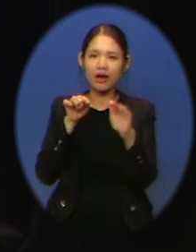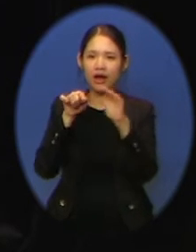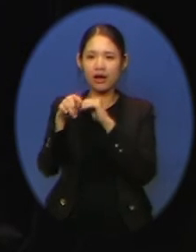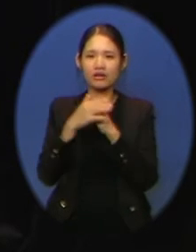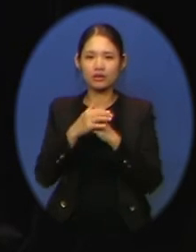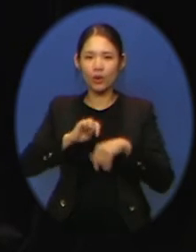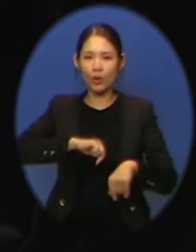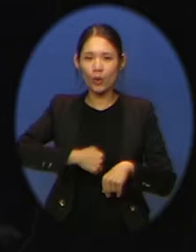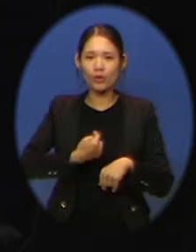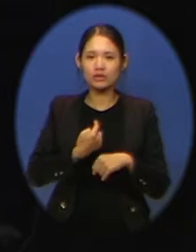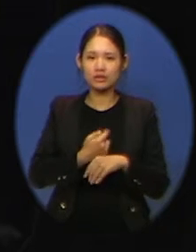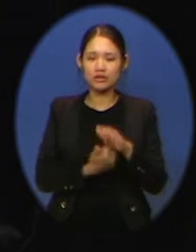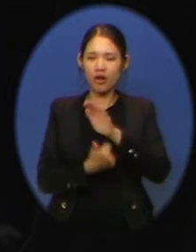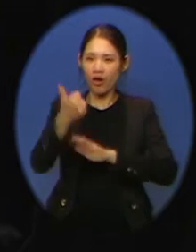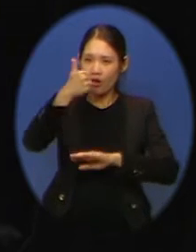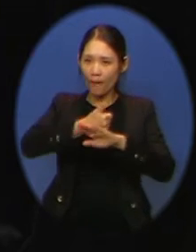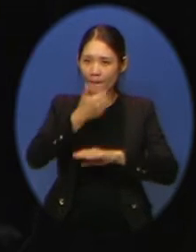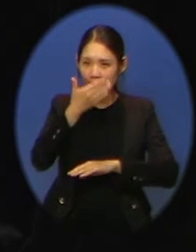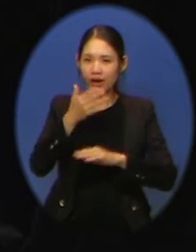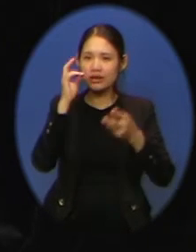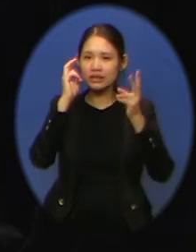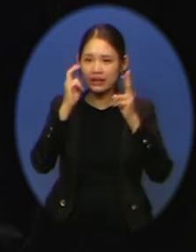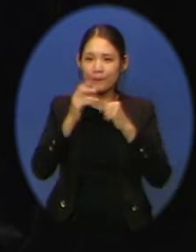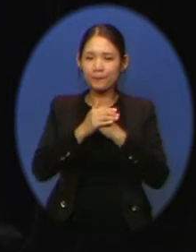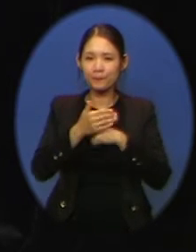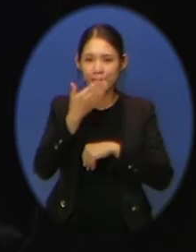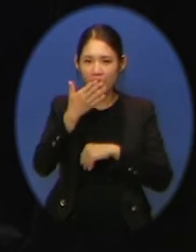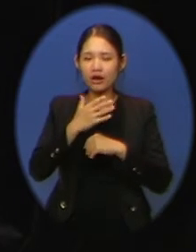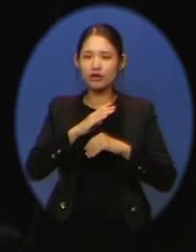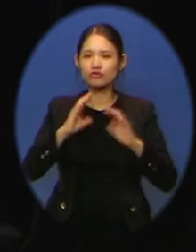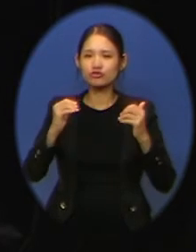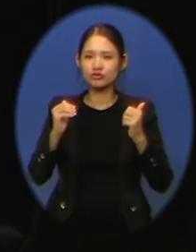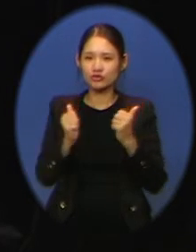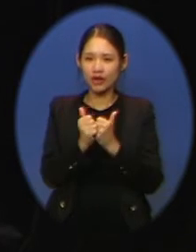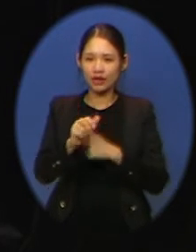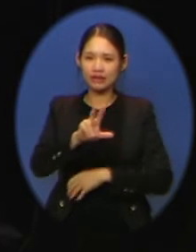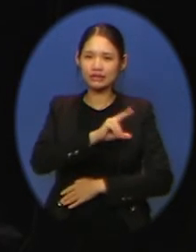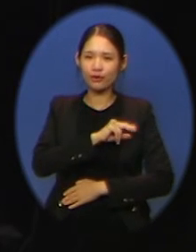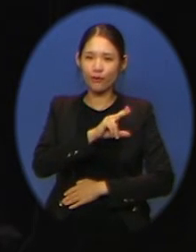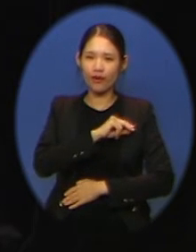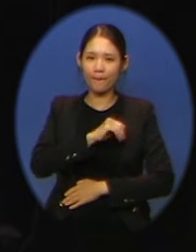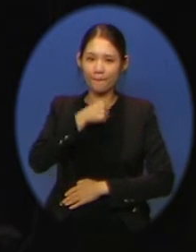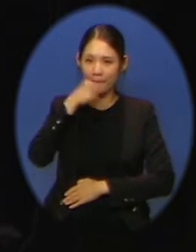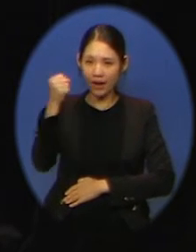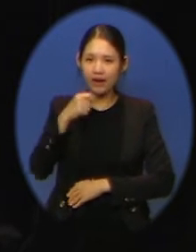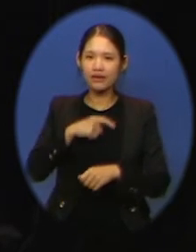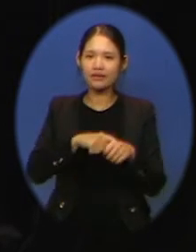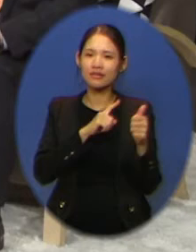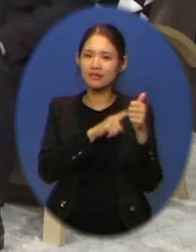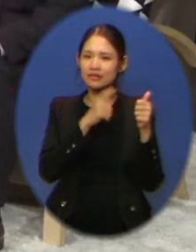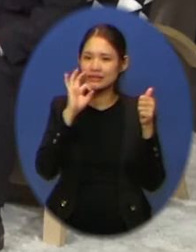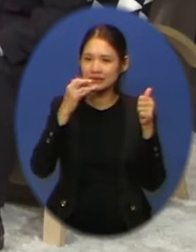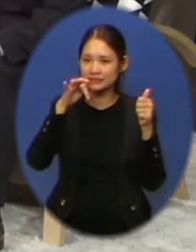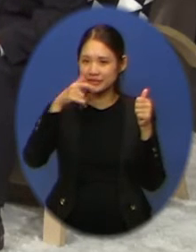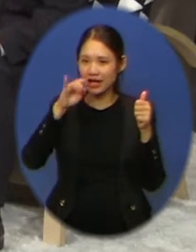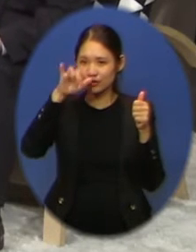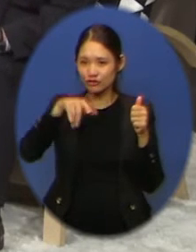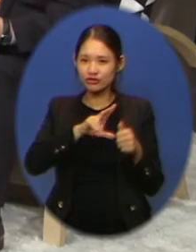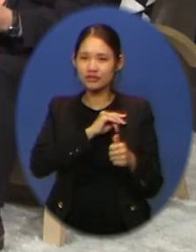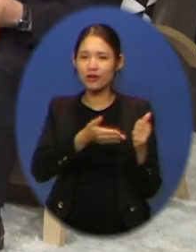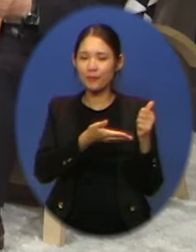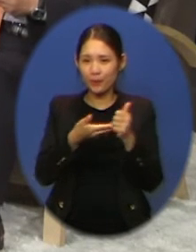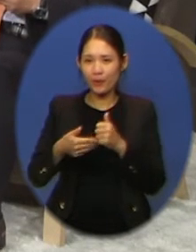또 기업도 하시고 국회의원도 하시고 바로 그분입니다. 김창준 의원님 모셨습니다. 안녕하세요. 네, 안녕하십니까.